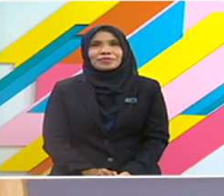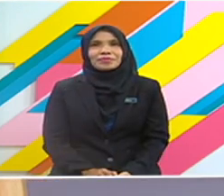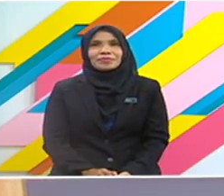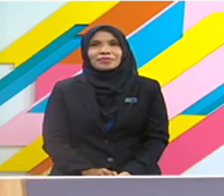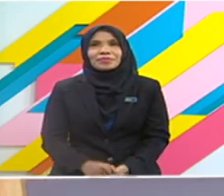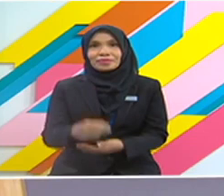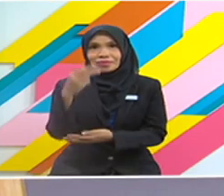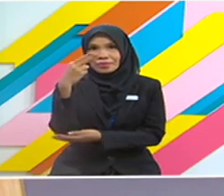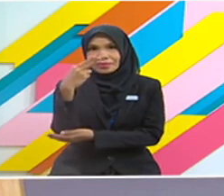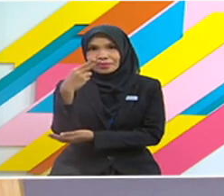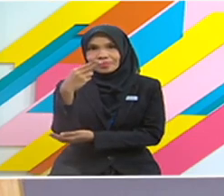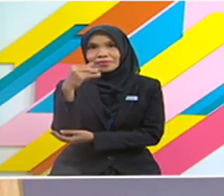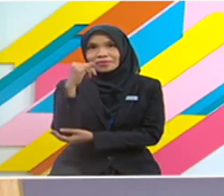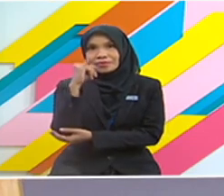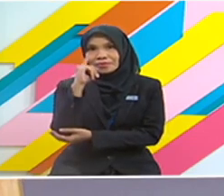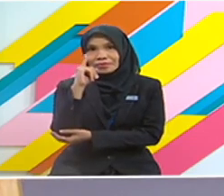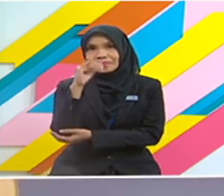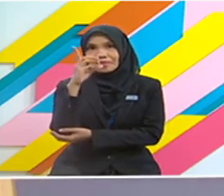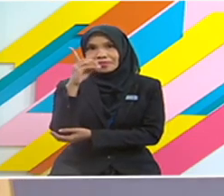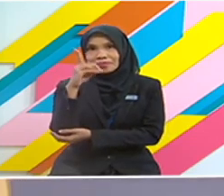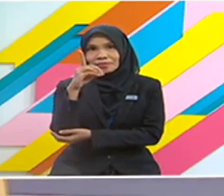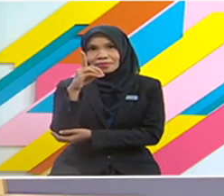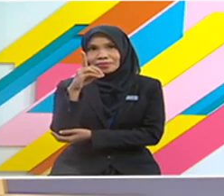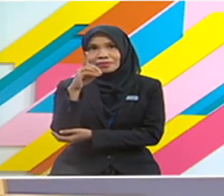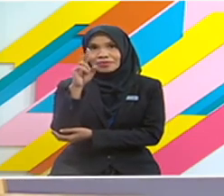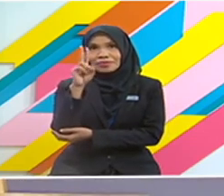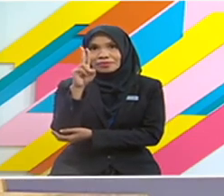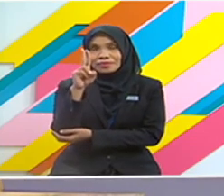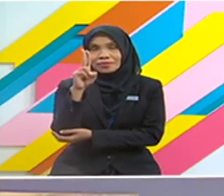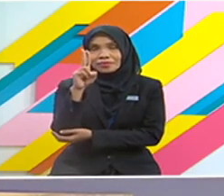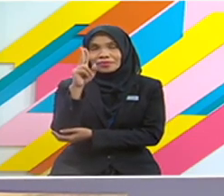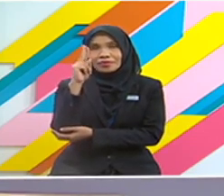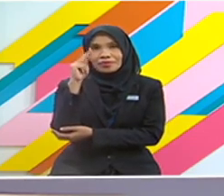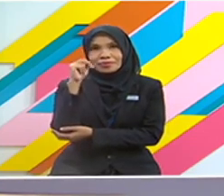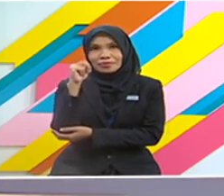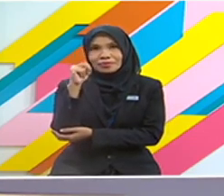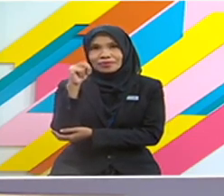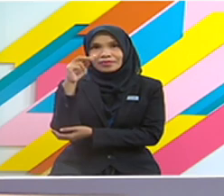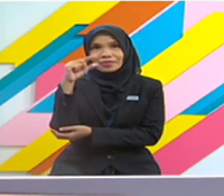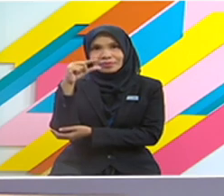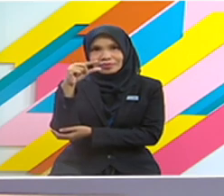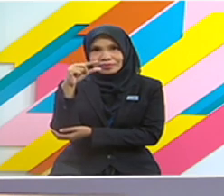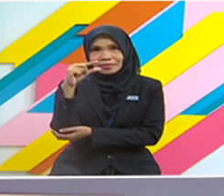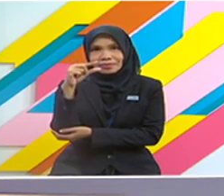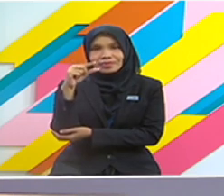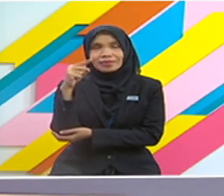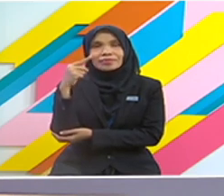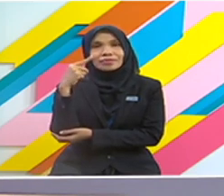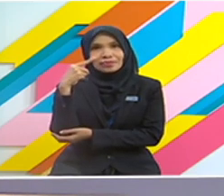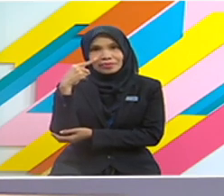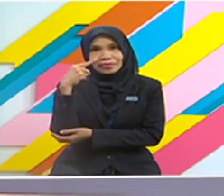hidung macam mana? H. H. I. I. D. D. U. U. N. N. G.